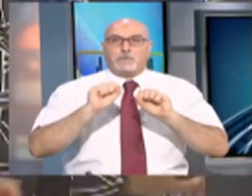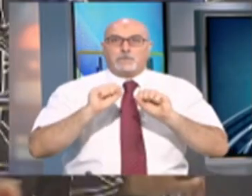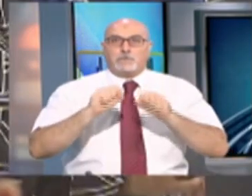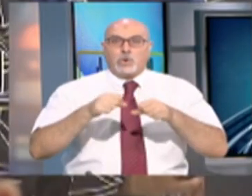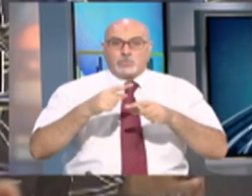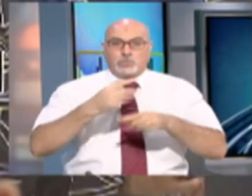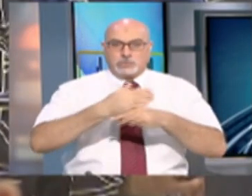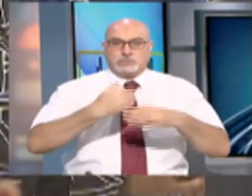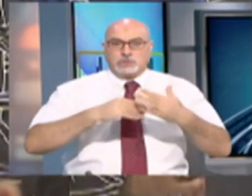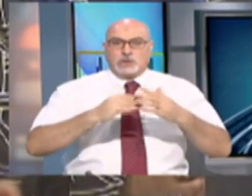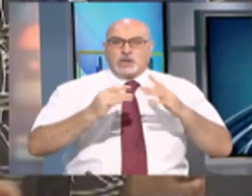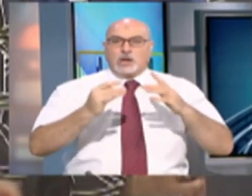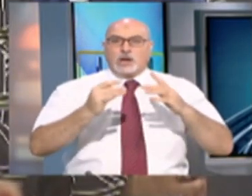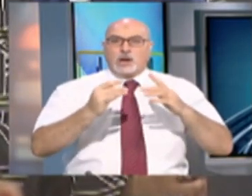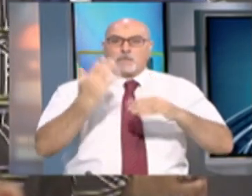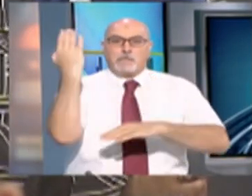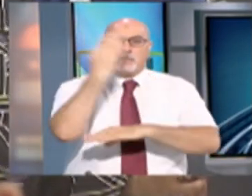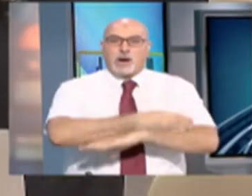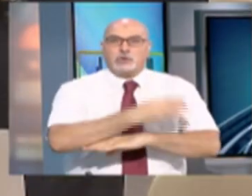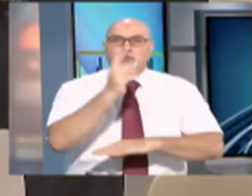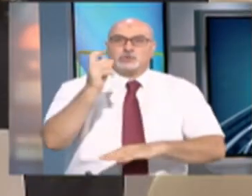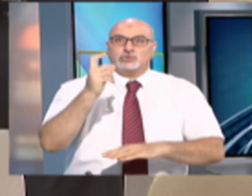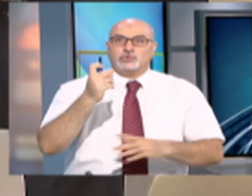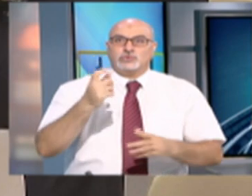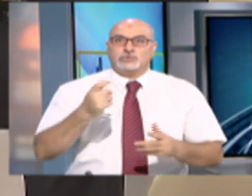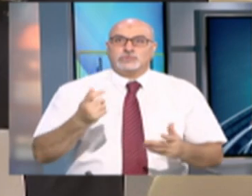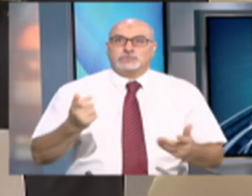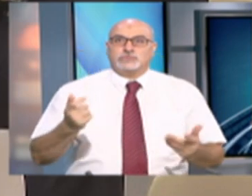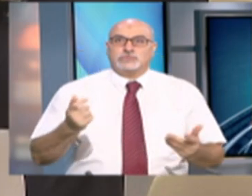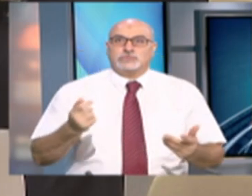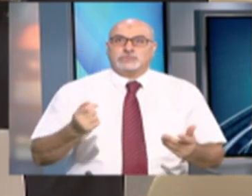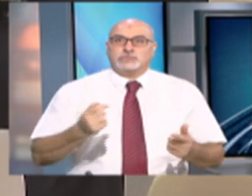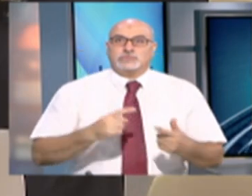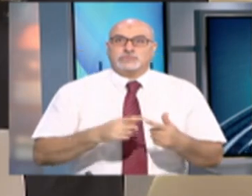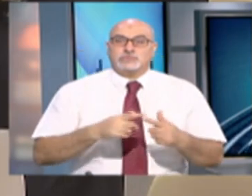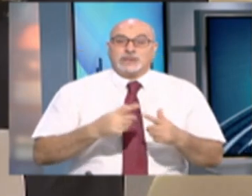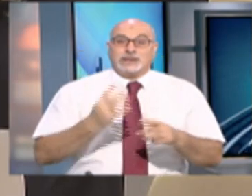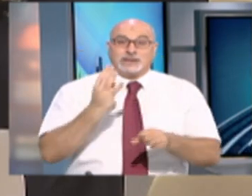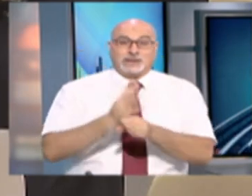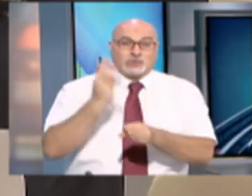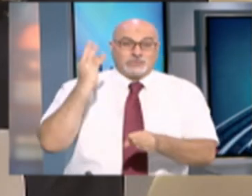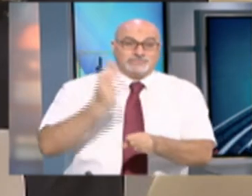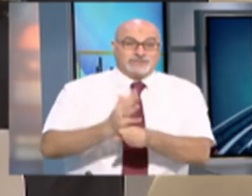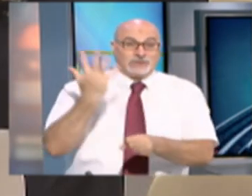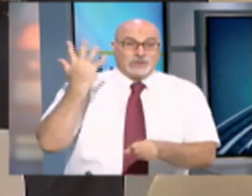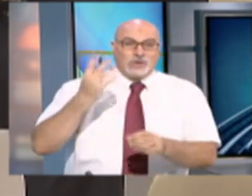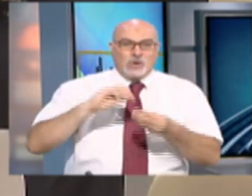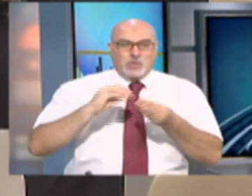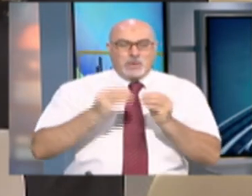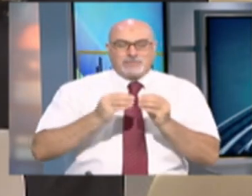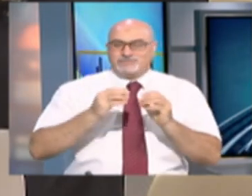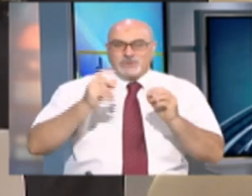بيدينا سدود ضخمة جدا، ولكن مع ربع سنوات خمس سنوات جفاف يعني